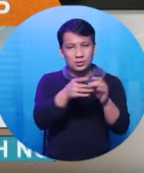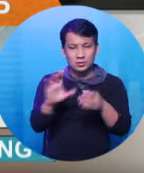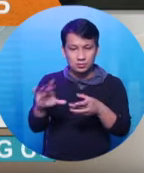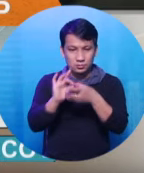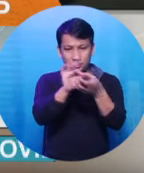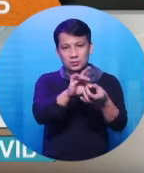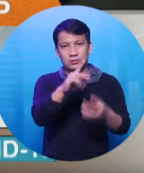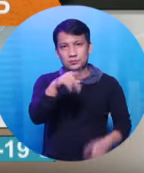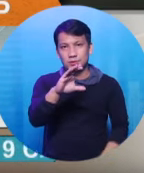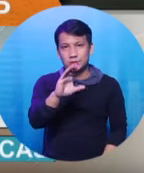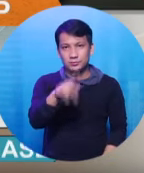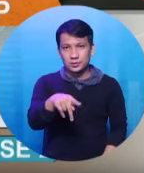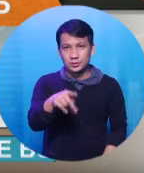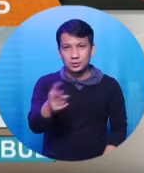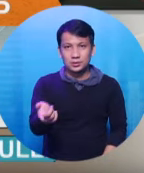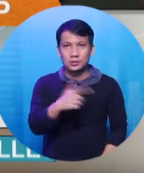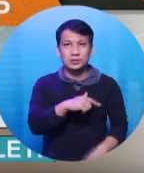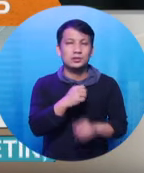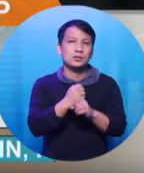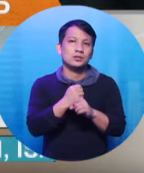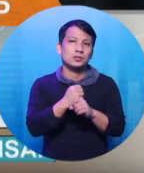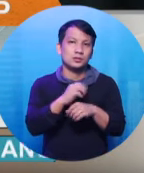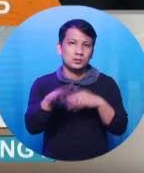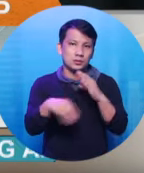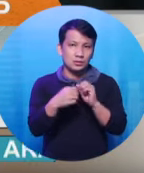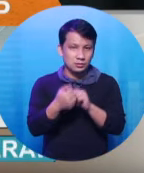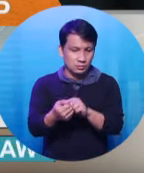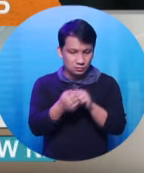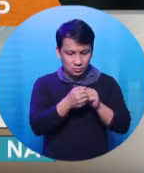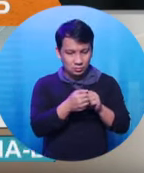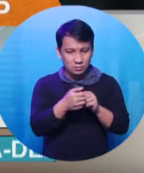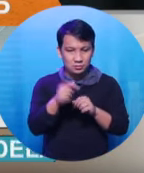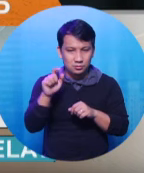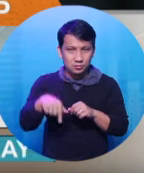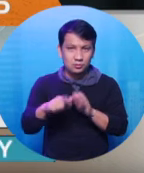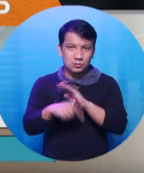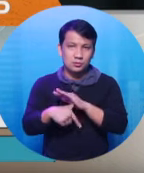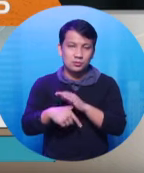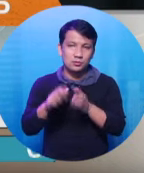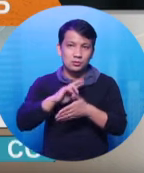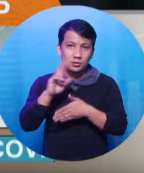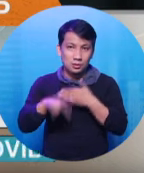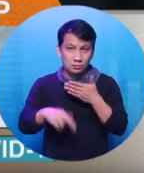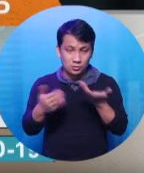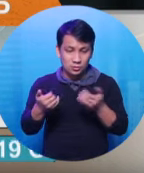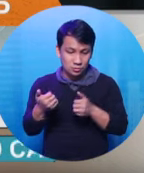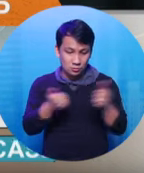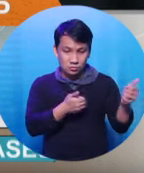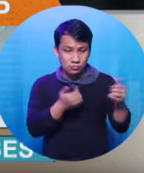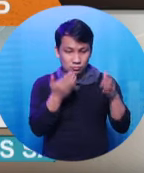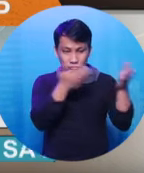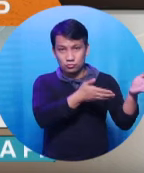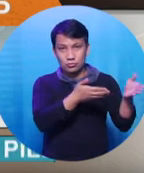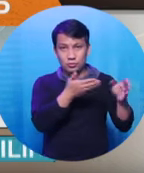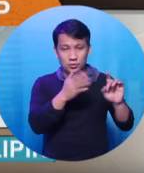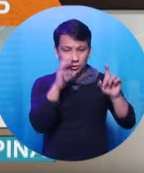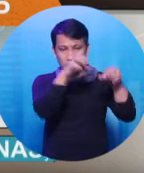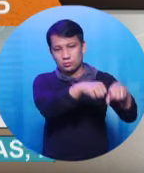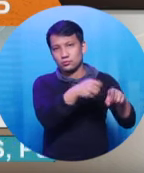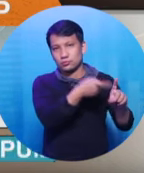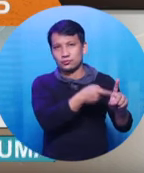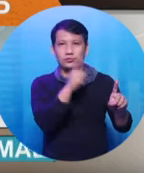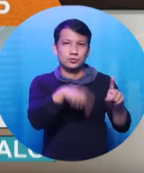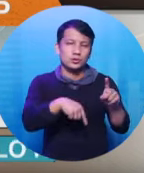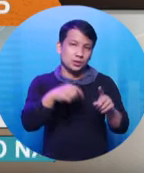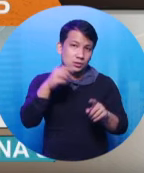sa PCP na, as a substation na nakasakop doon. At eventually naman po, nag-result yun sa arrest ng ating suspect.